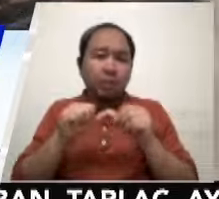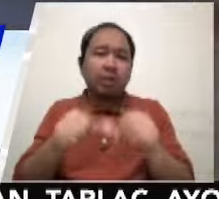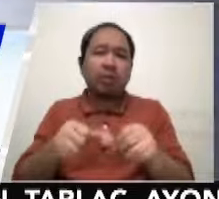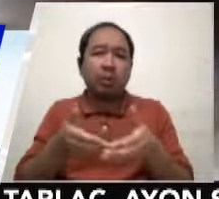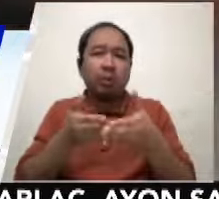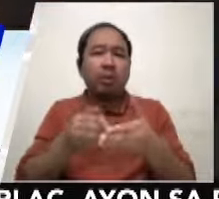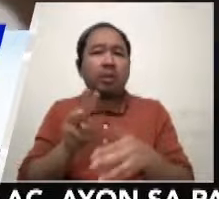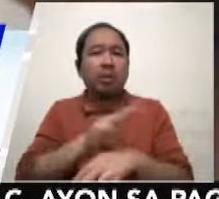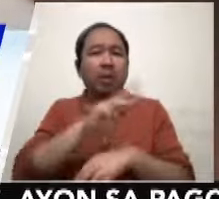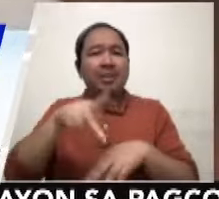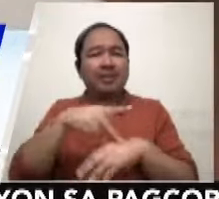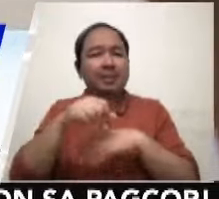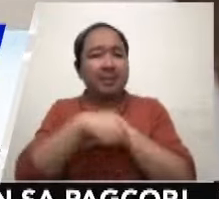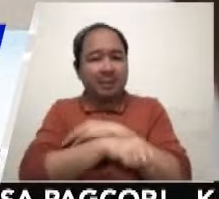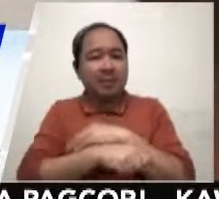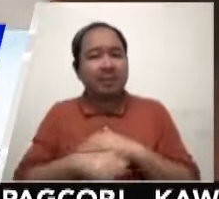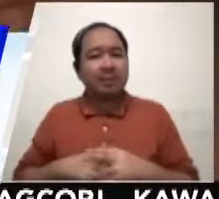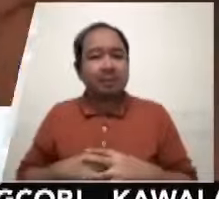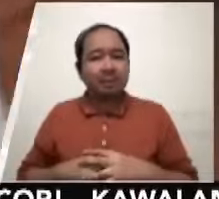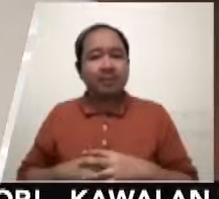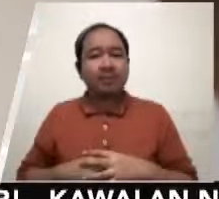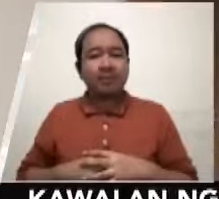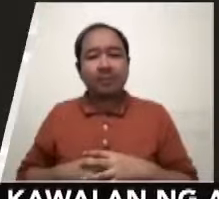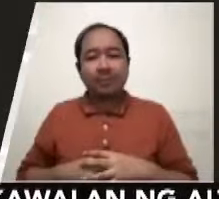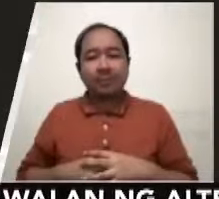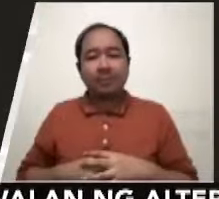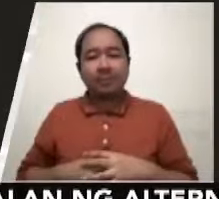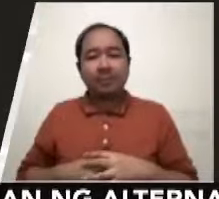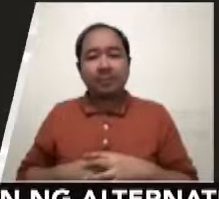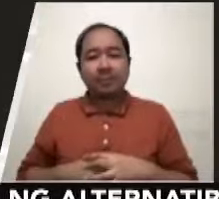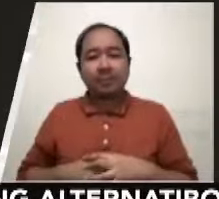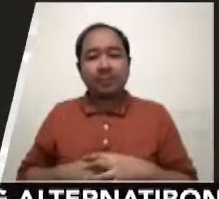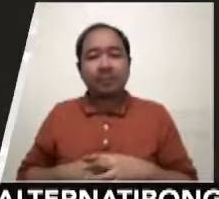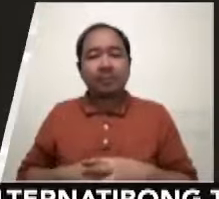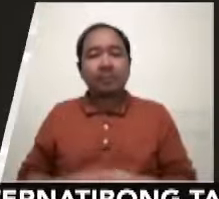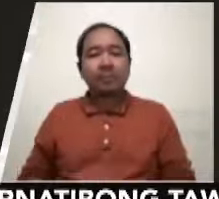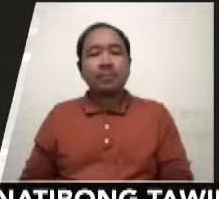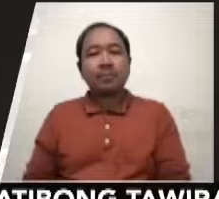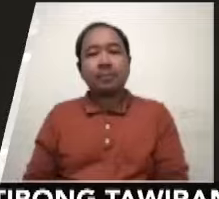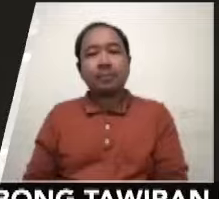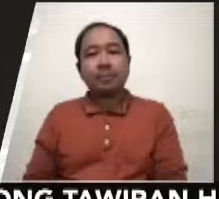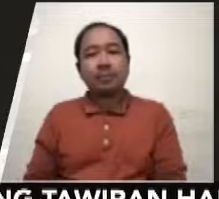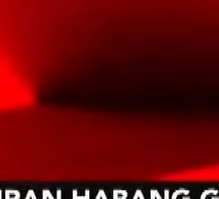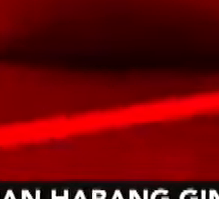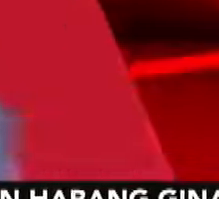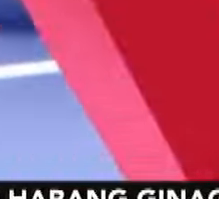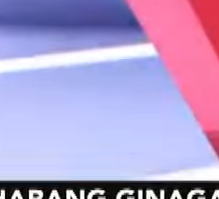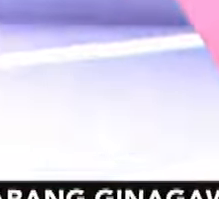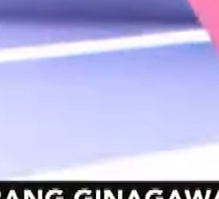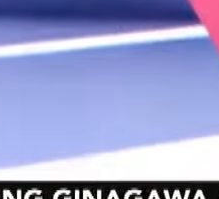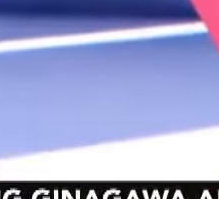Sea. Para sa GMA Integrated News, Jun Veneracion, nakatutok 24 oras.